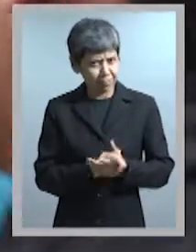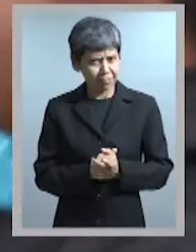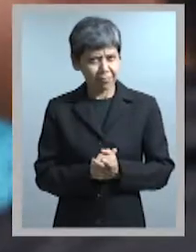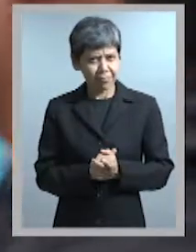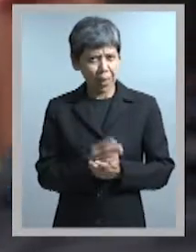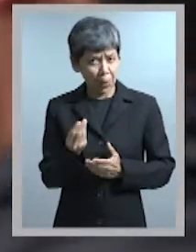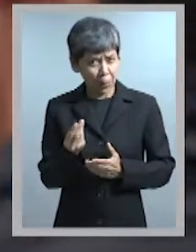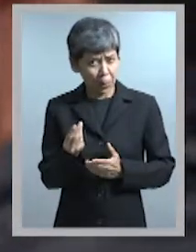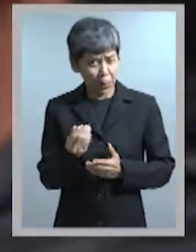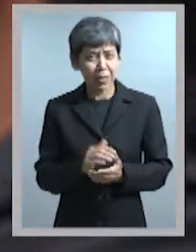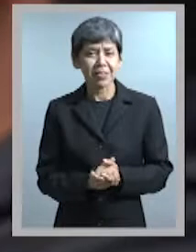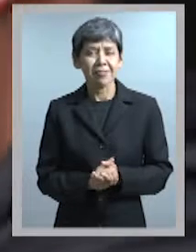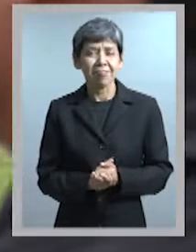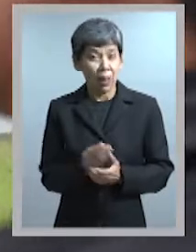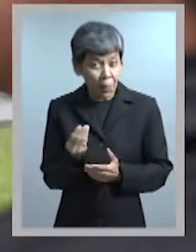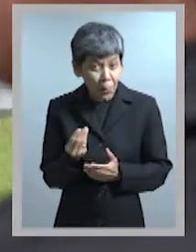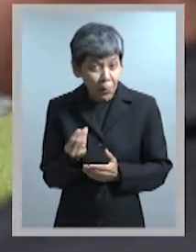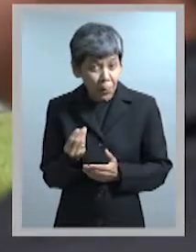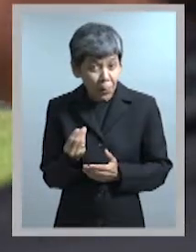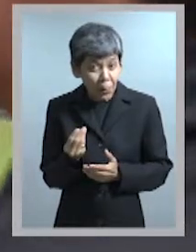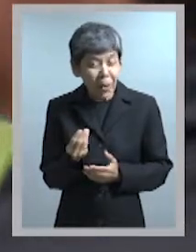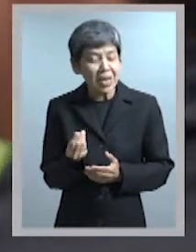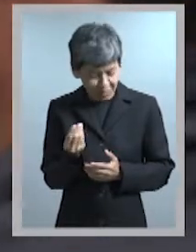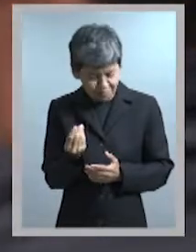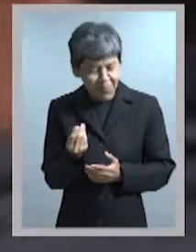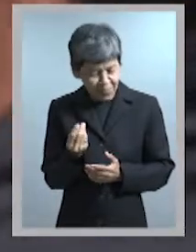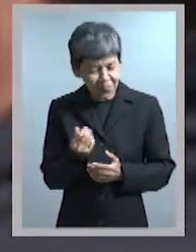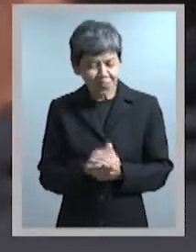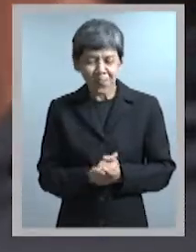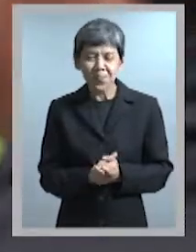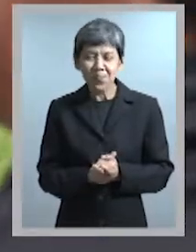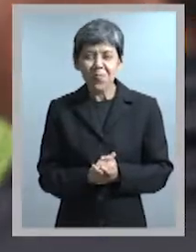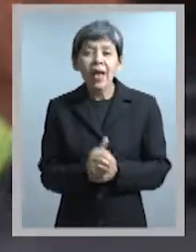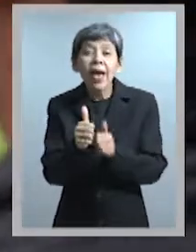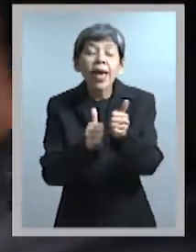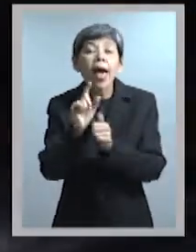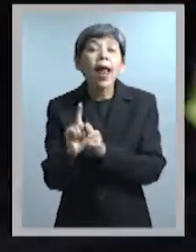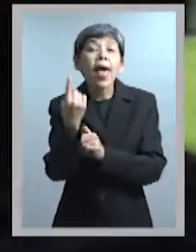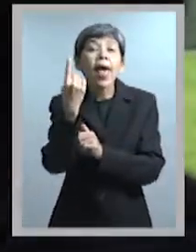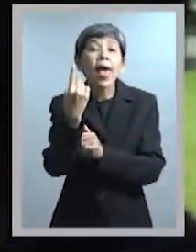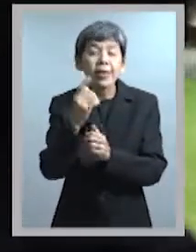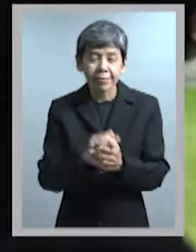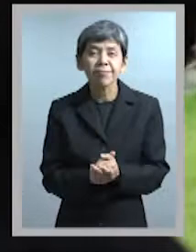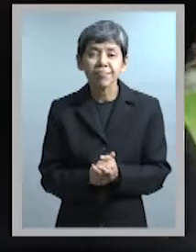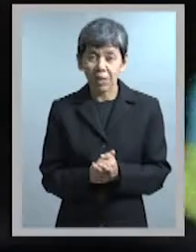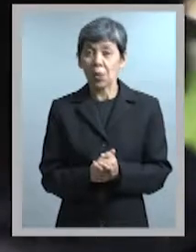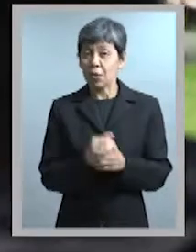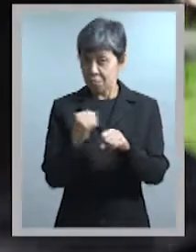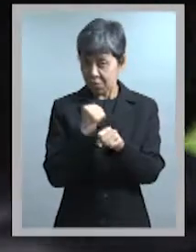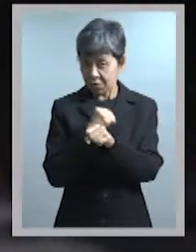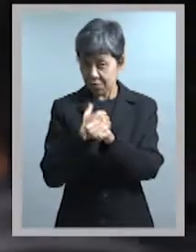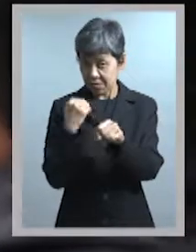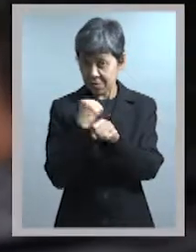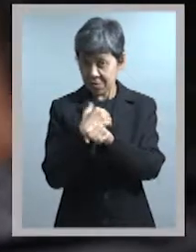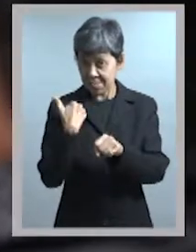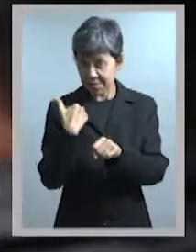เร็วมากเลยอ่ะเร็วไหม เร็วไหมล ู ก เร็วไหมลูก ฮะ เร็วครับนี่มาแข่งครั้งแรกหรือเปล่าครับคุณแม่อ๋อแล้วได้